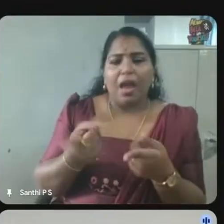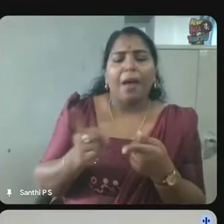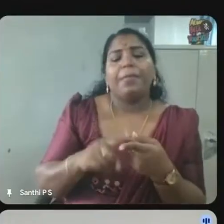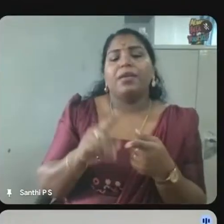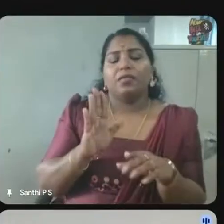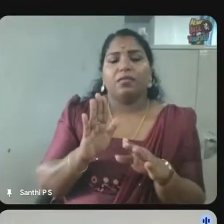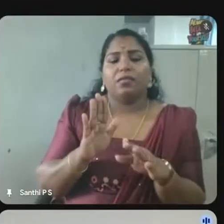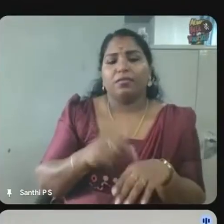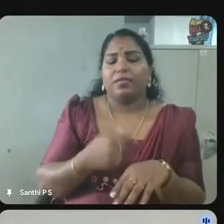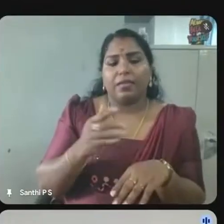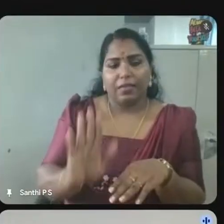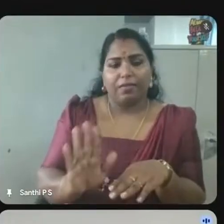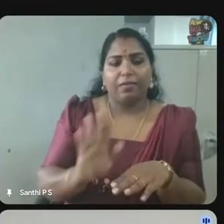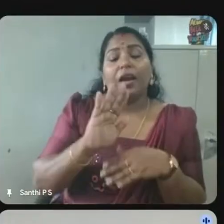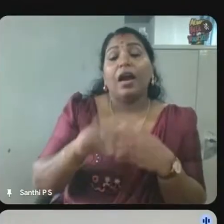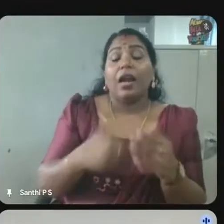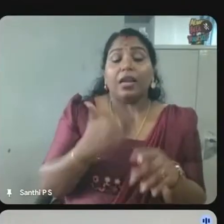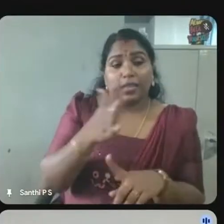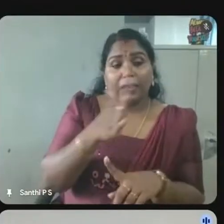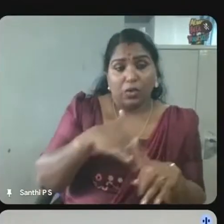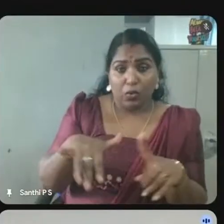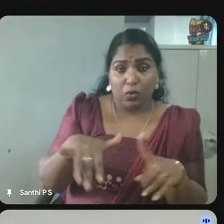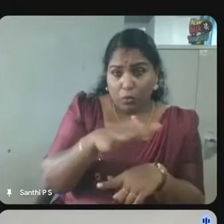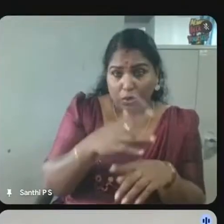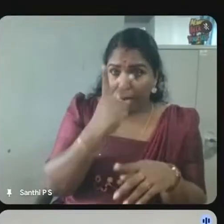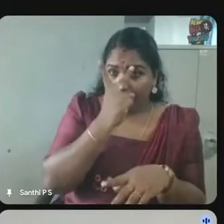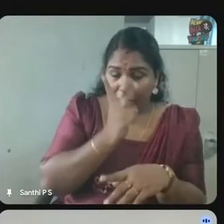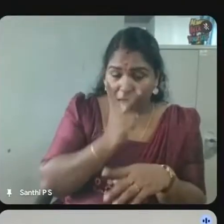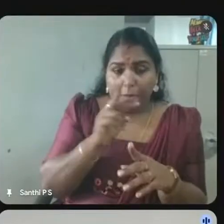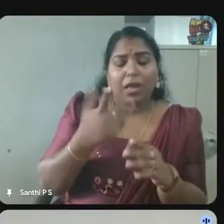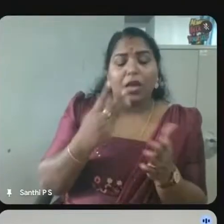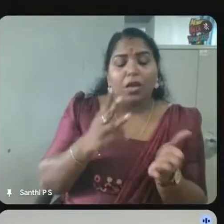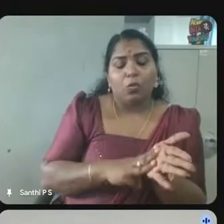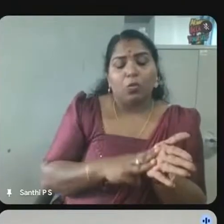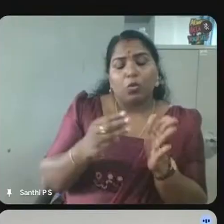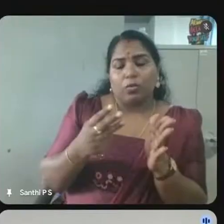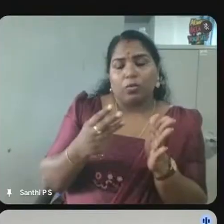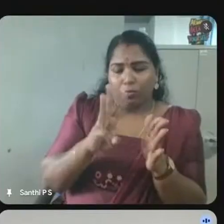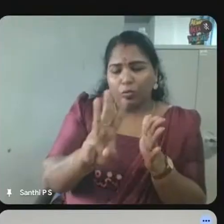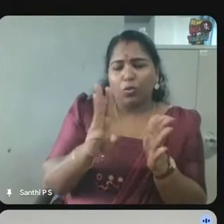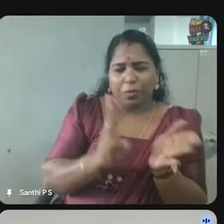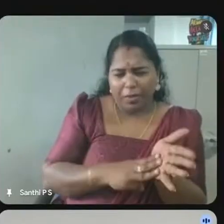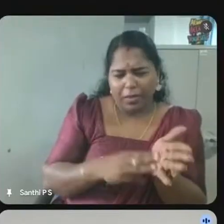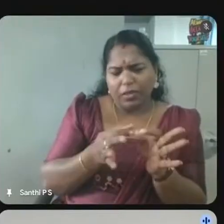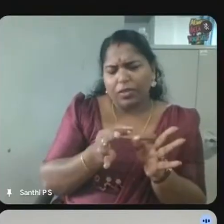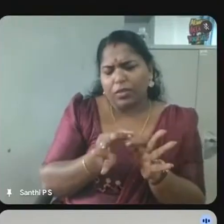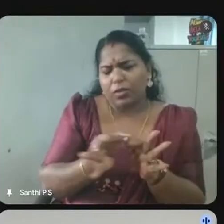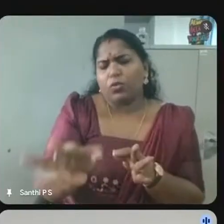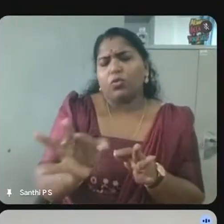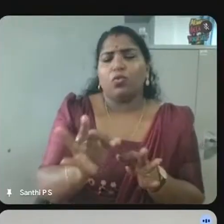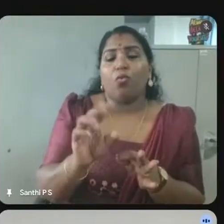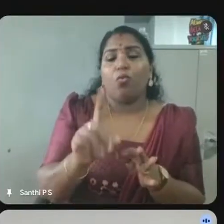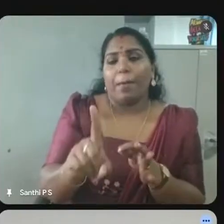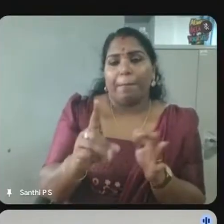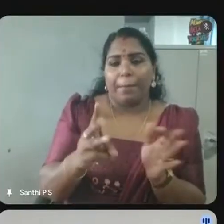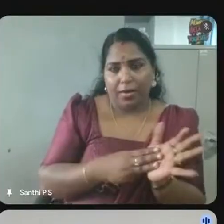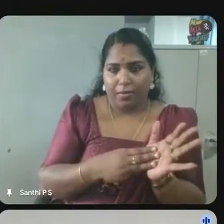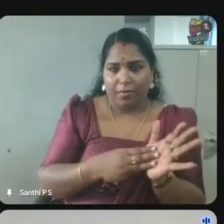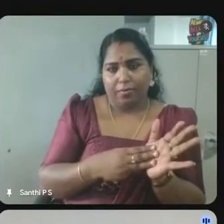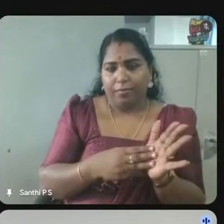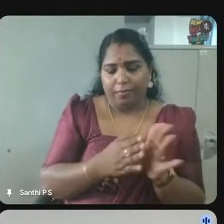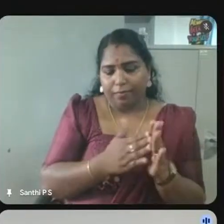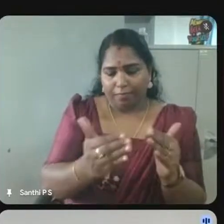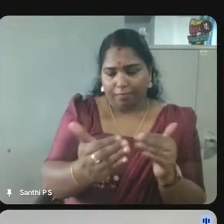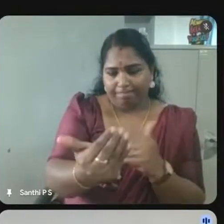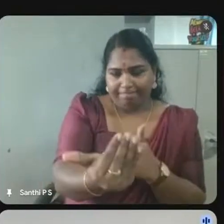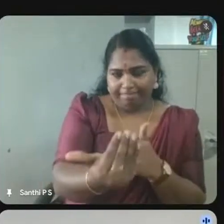അടുത്തത് നമുക്ക് വരുന്നത് സോഷ്യൽ ബ്ലൈൻഡ്നെസ് ആണ്. അതായത് 3 അടി മുതൽ 1 അടി വരെ ദൂരത്തിൽ ഈ ചാർട്ടിലെ ആദ്യത്തെ അക്ഷരം കാണാൻ പറ്റുന്ന ആളുകൾ. അത്